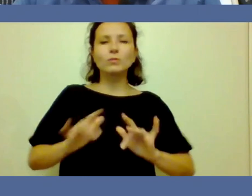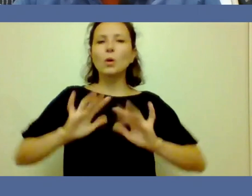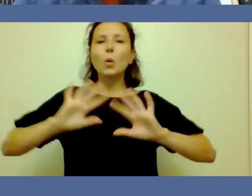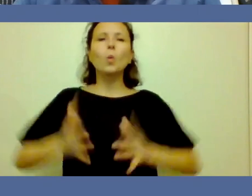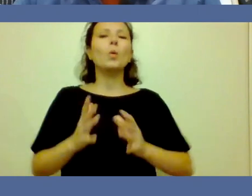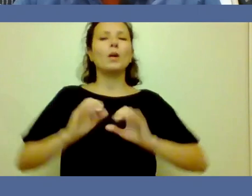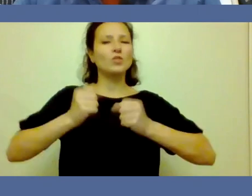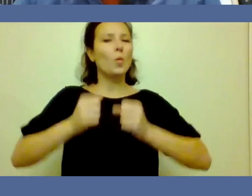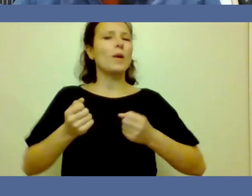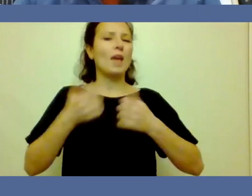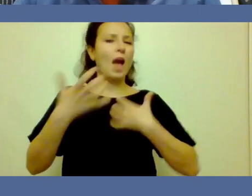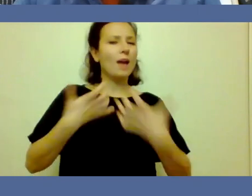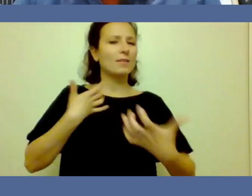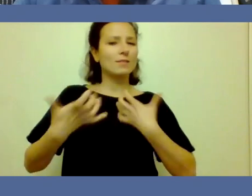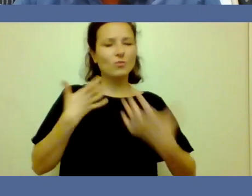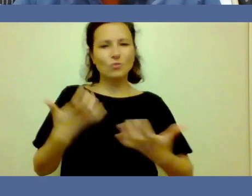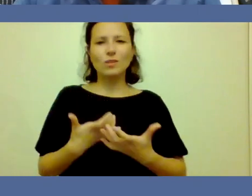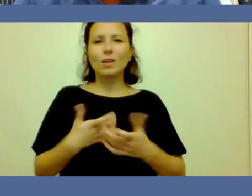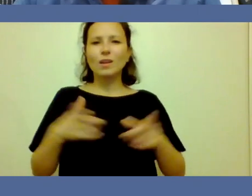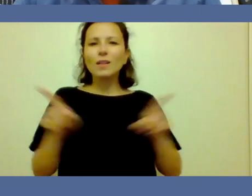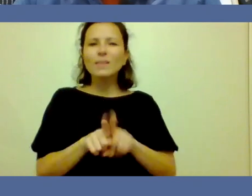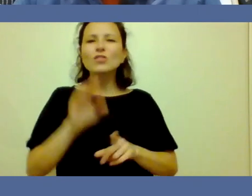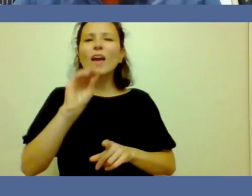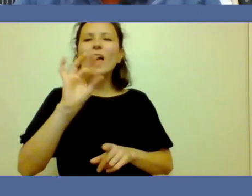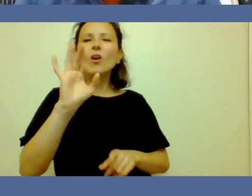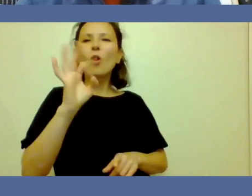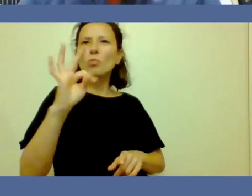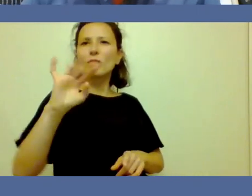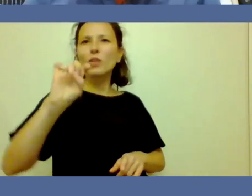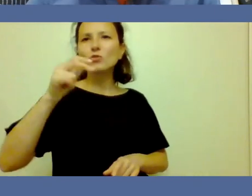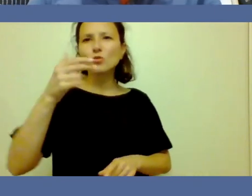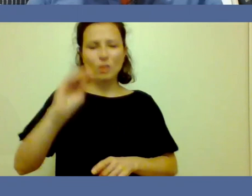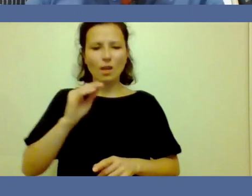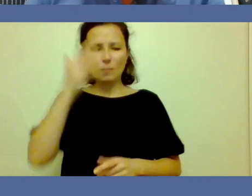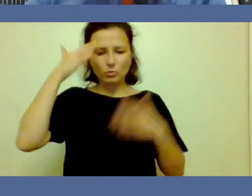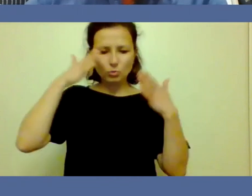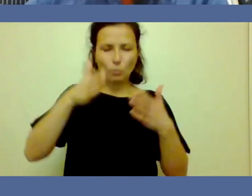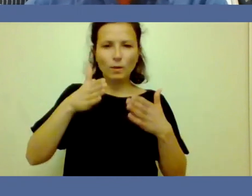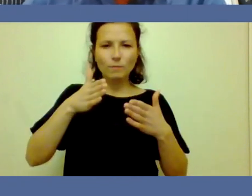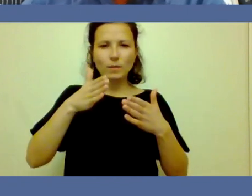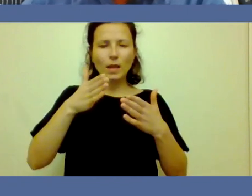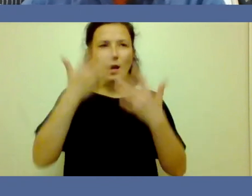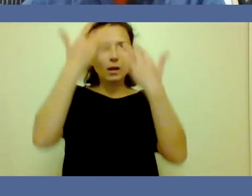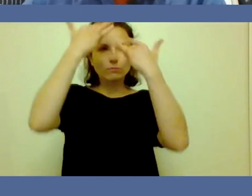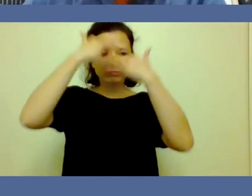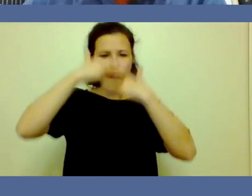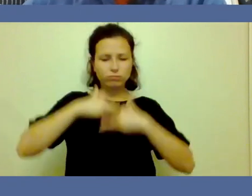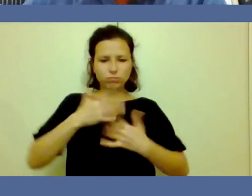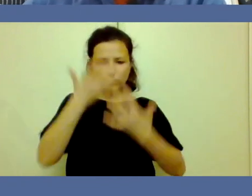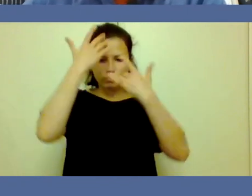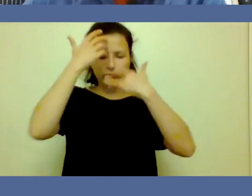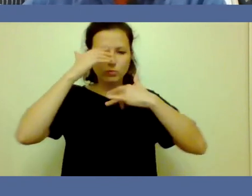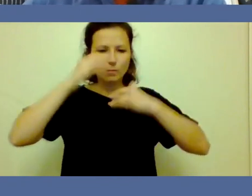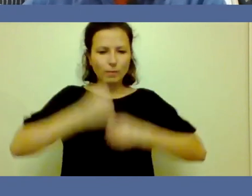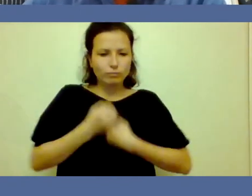jest działanie też absolutnie egotyczne, ponieważ ja się skupiam na, przepuszczam przez siebie, tak, jakby żeby te postaci